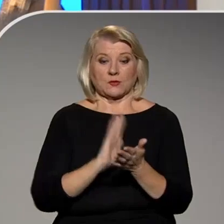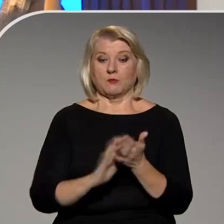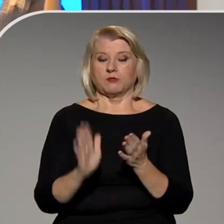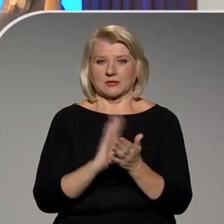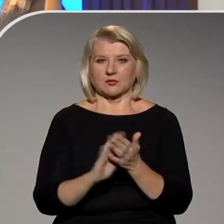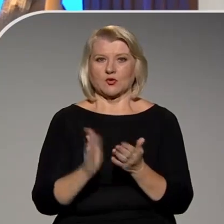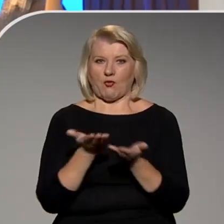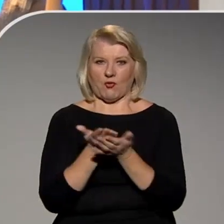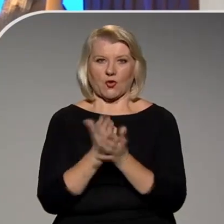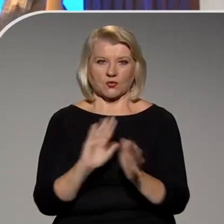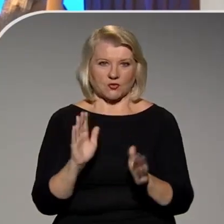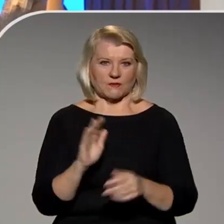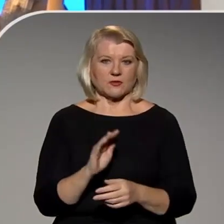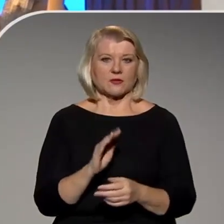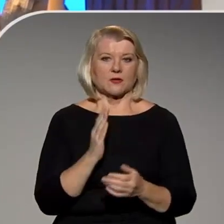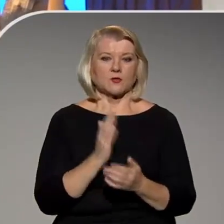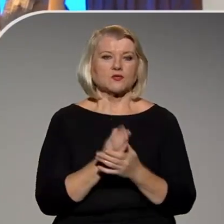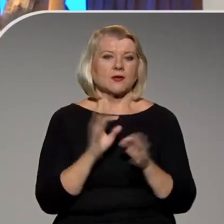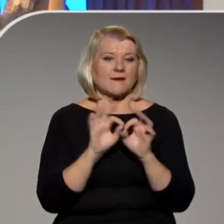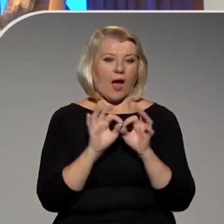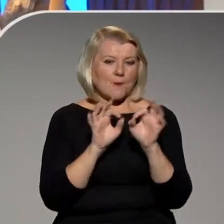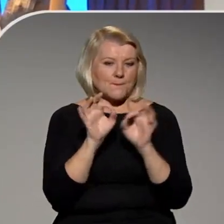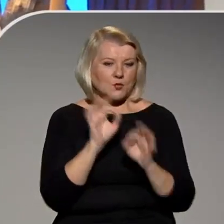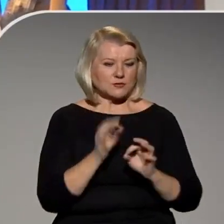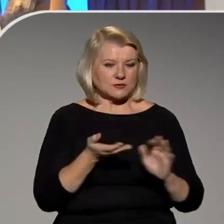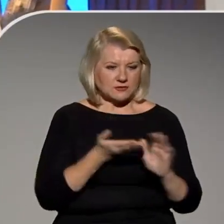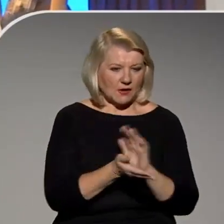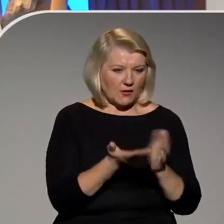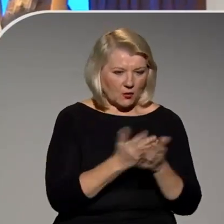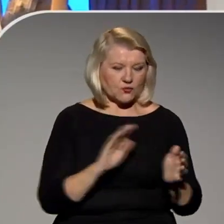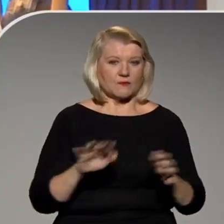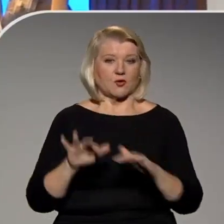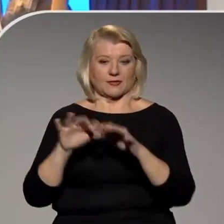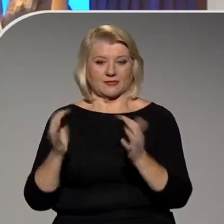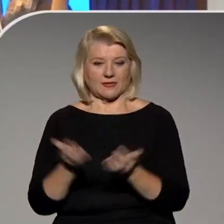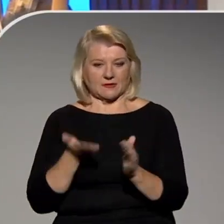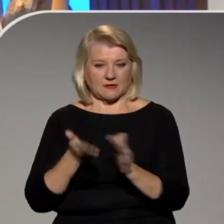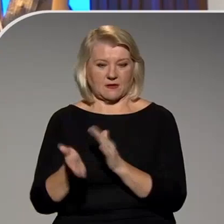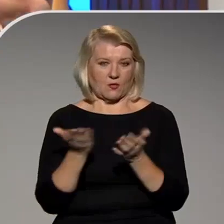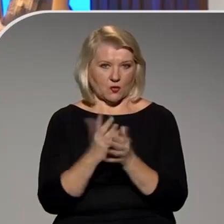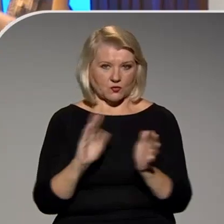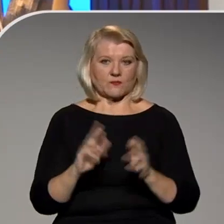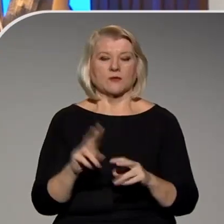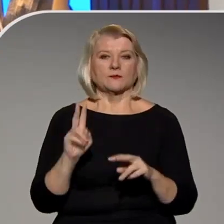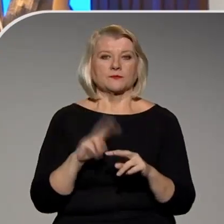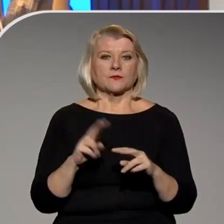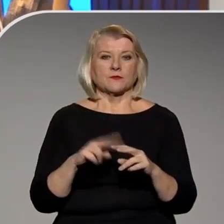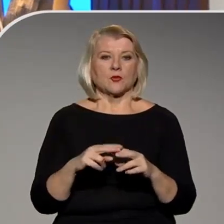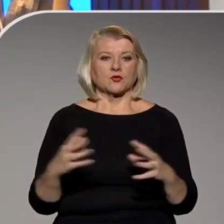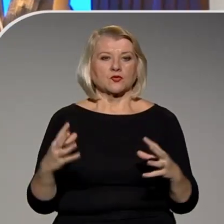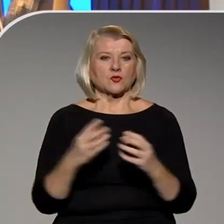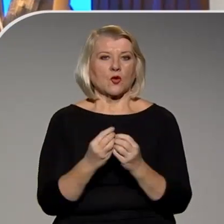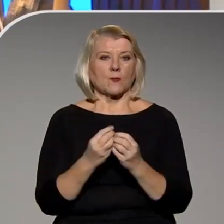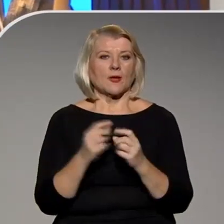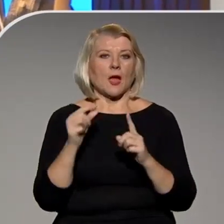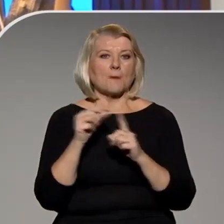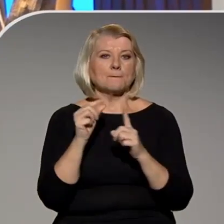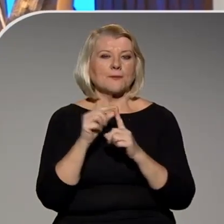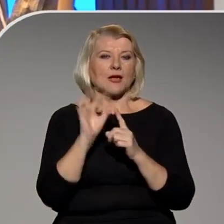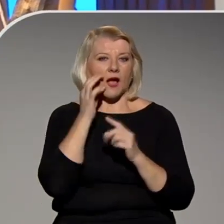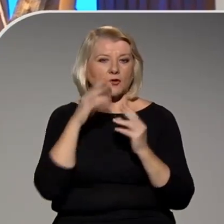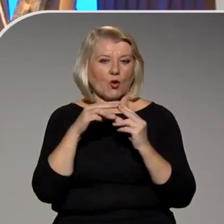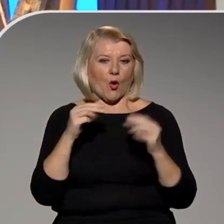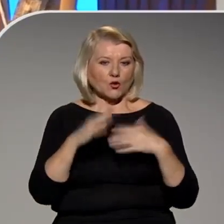finále. Tady mám upečený kapustičky, upečenou dýni. Promíchám s orestovanými pekanovými ořechy